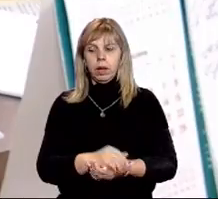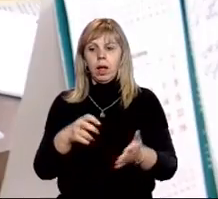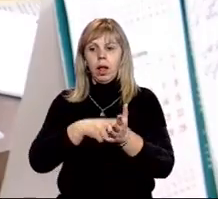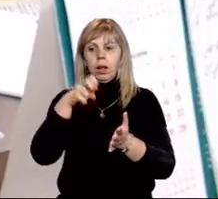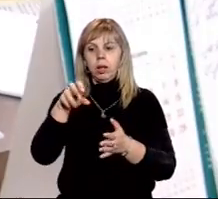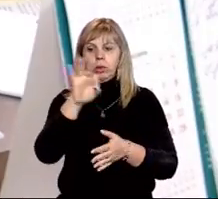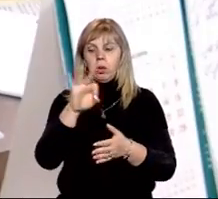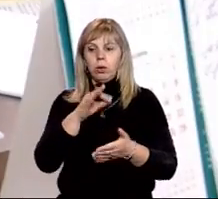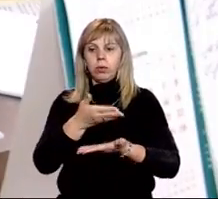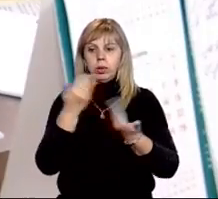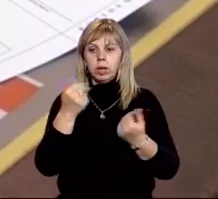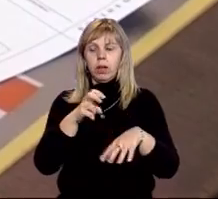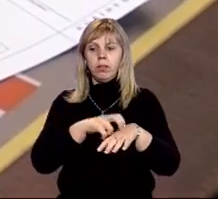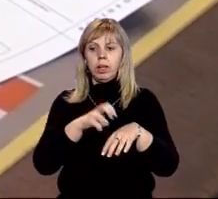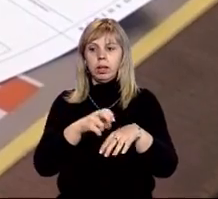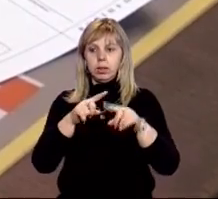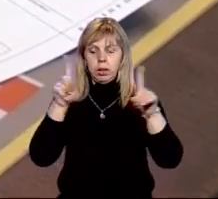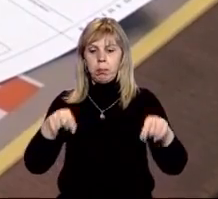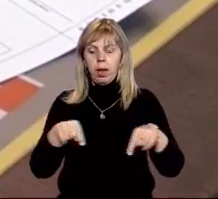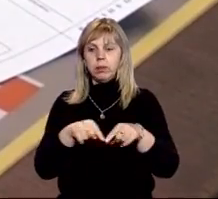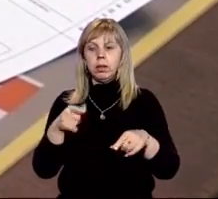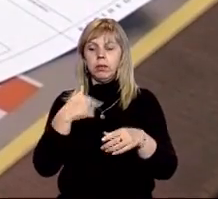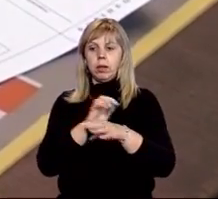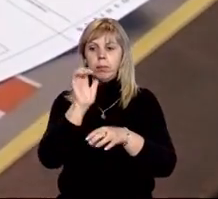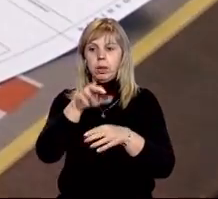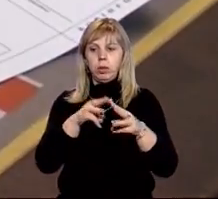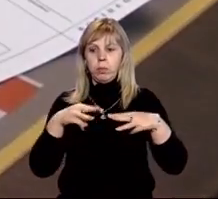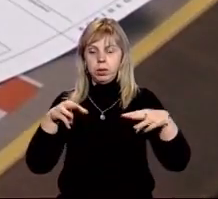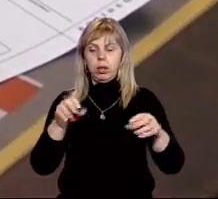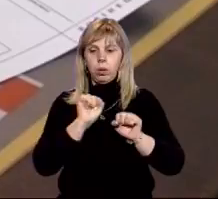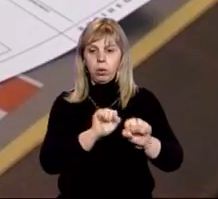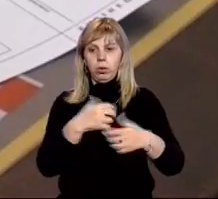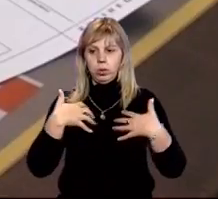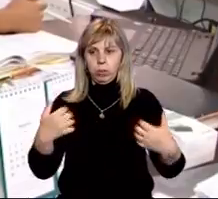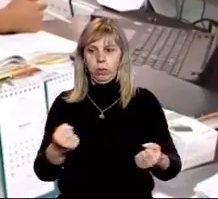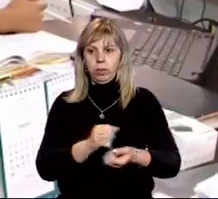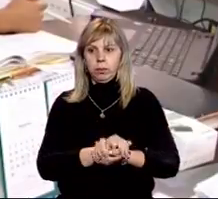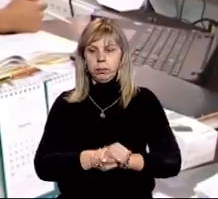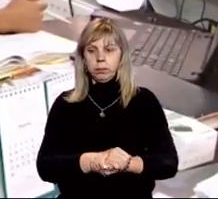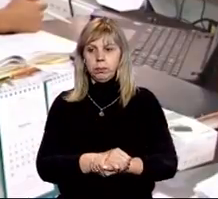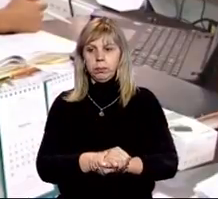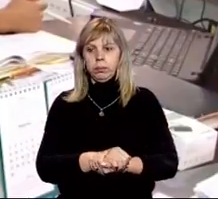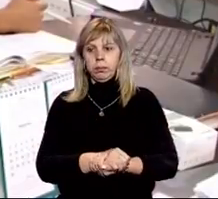Лист про відсутність лікарських бланків на Закарпатті направили до Міністерства охорони здоров'я.